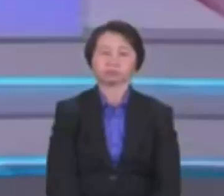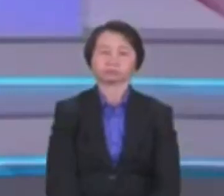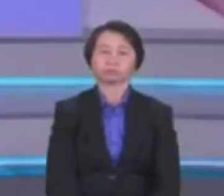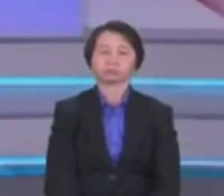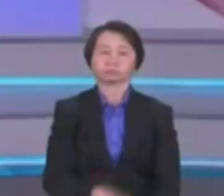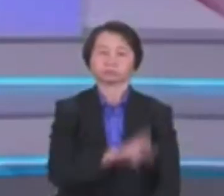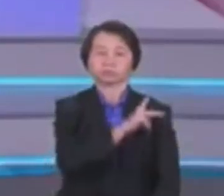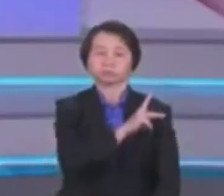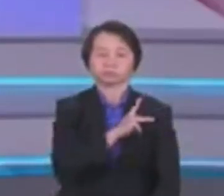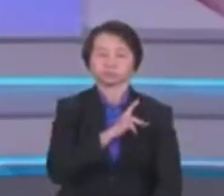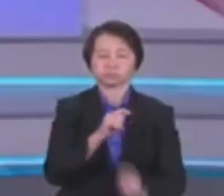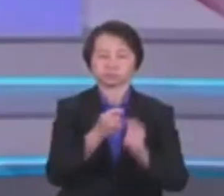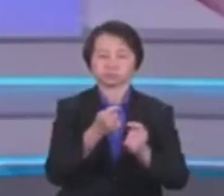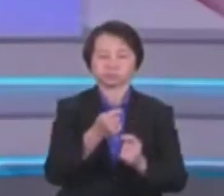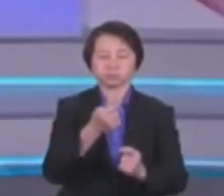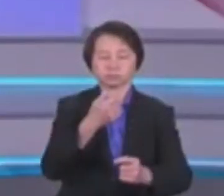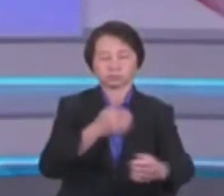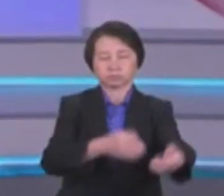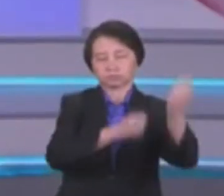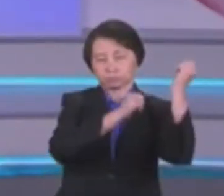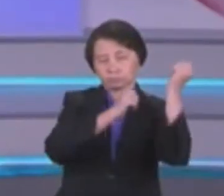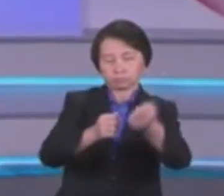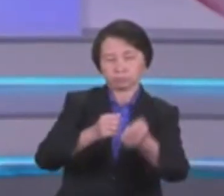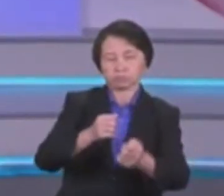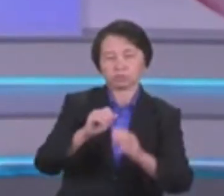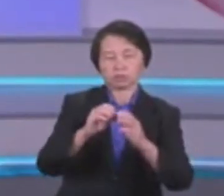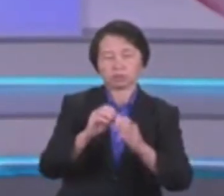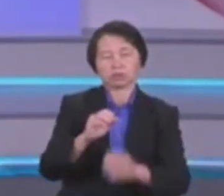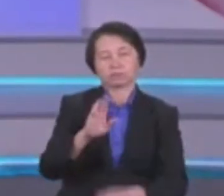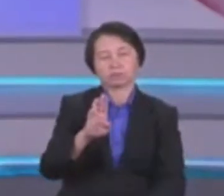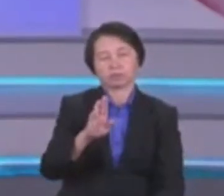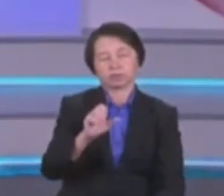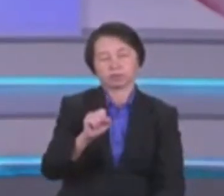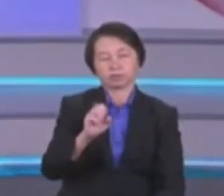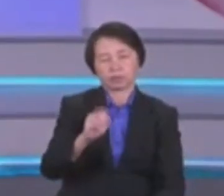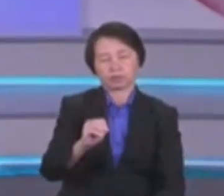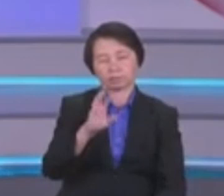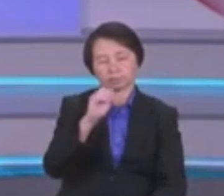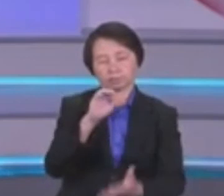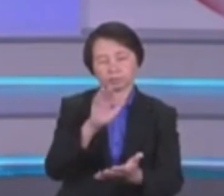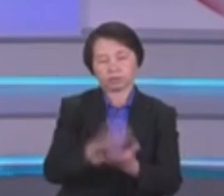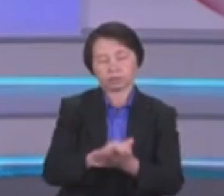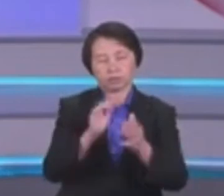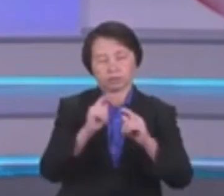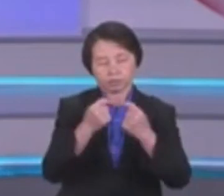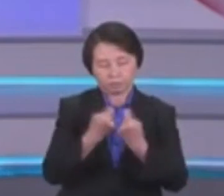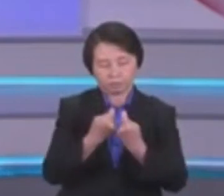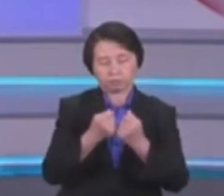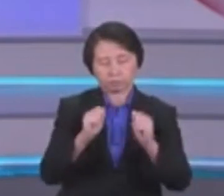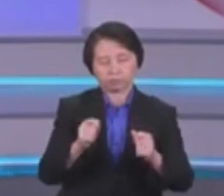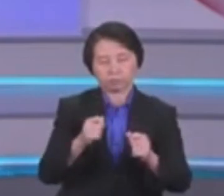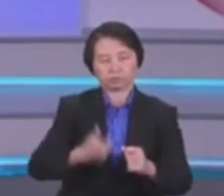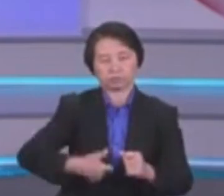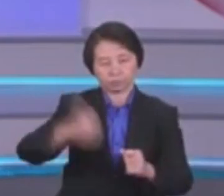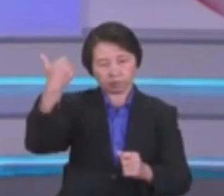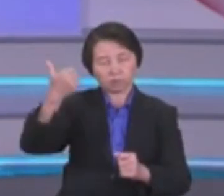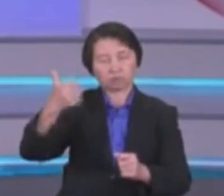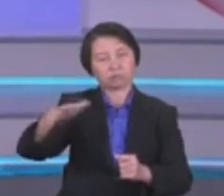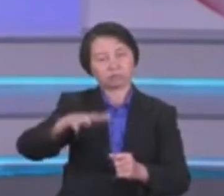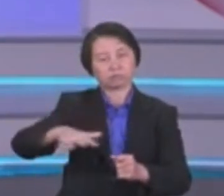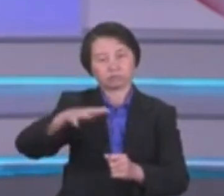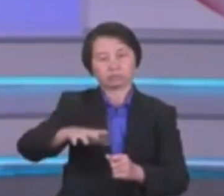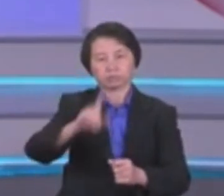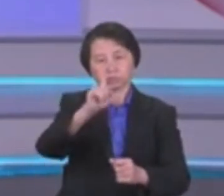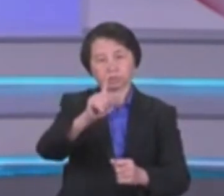Hai kedua pasukan baseball Malaysia bfm CY Ahmad syaikhu Saint yakin pasukannya mampu menangis sekurang-kurangnya